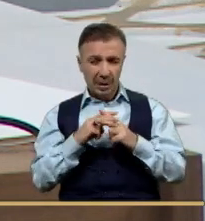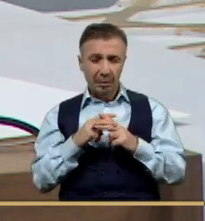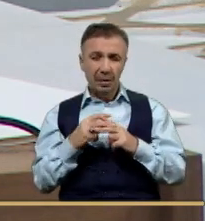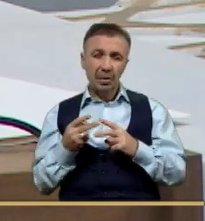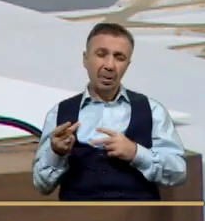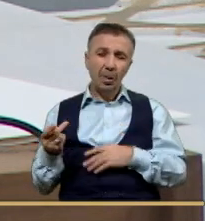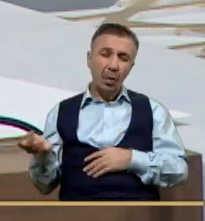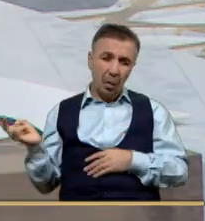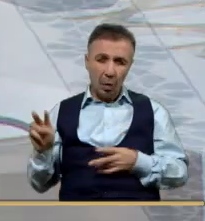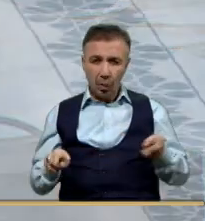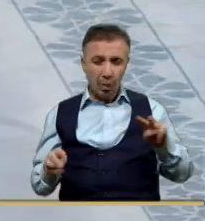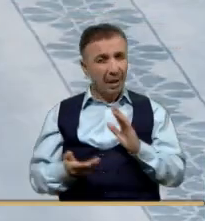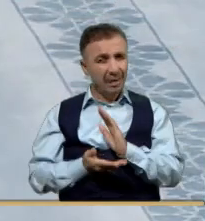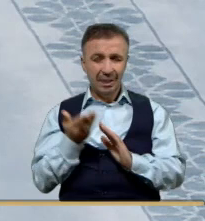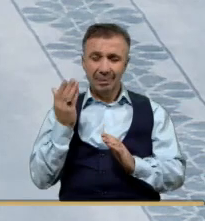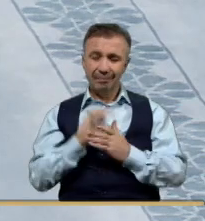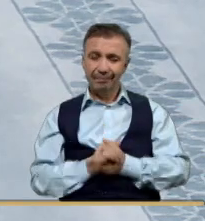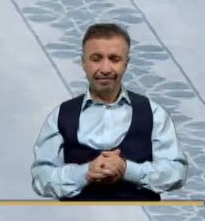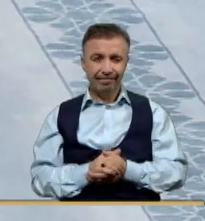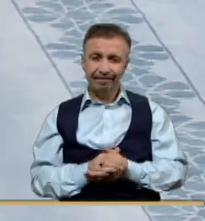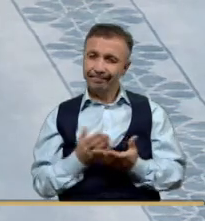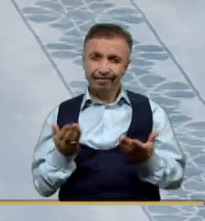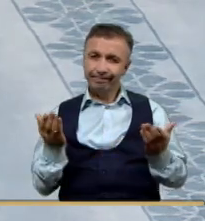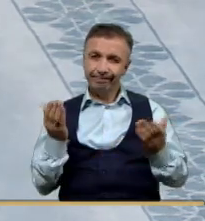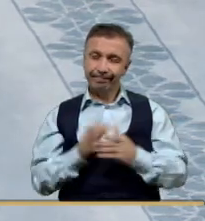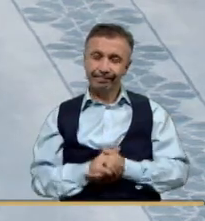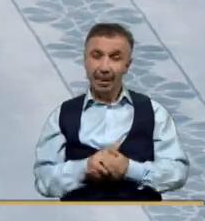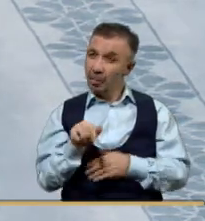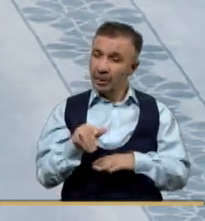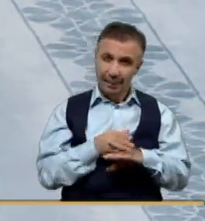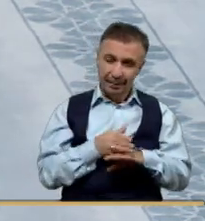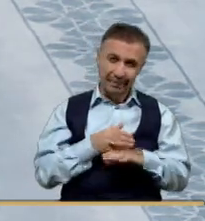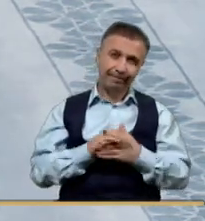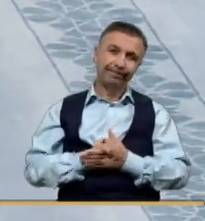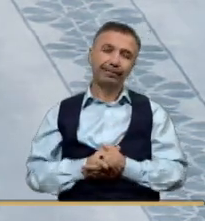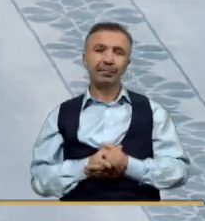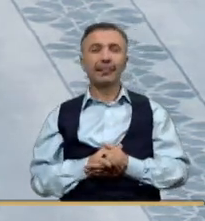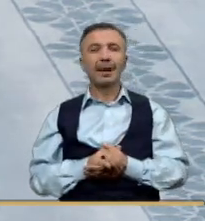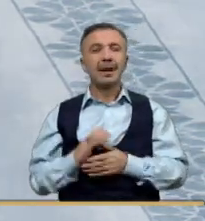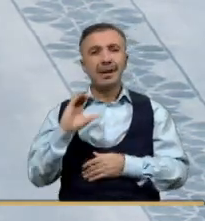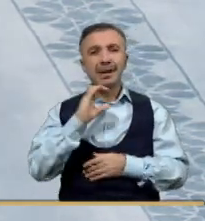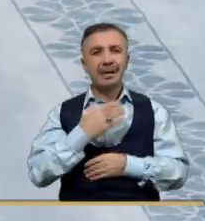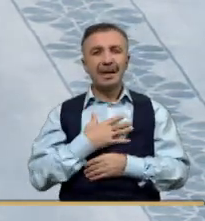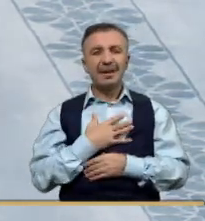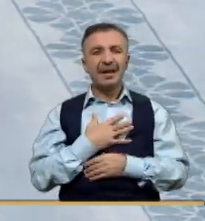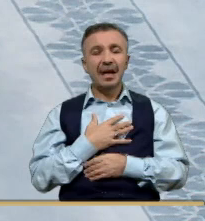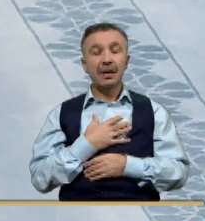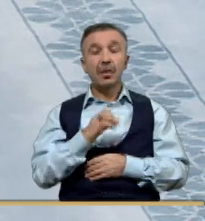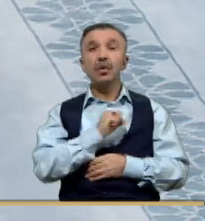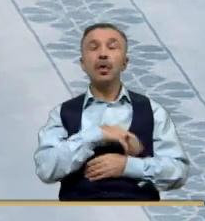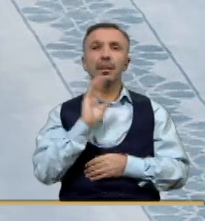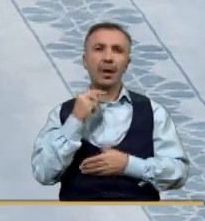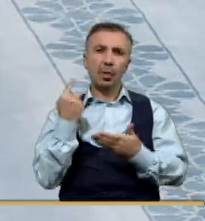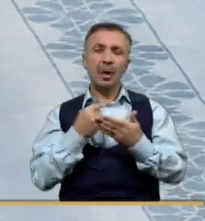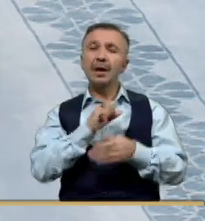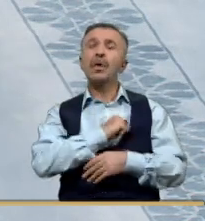Ya, onun için İslam'dan korkmayacaksın,